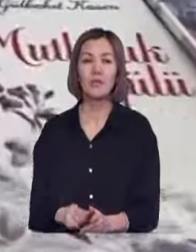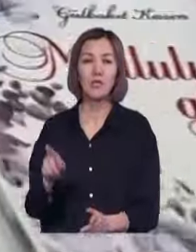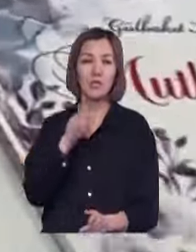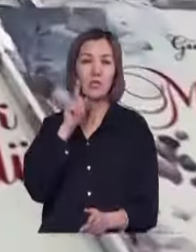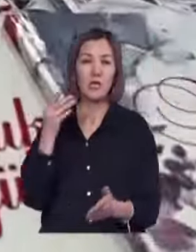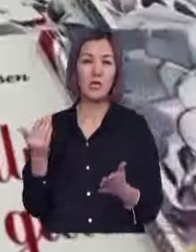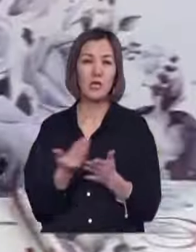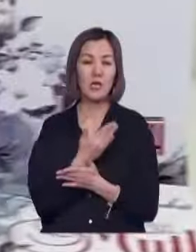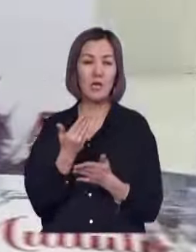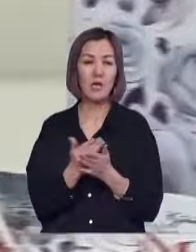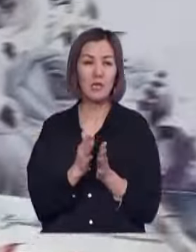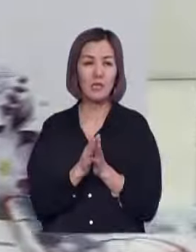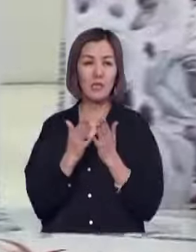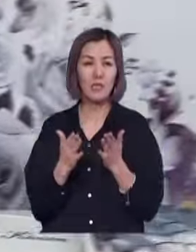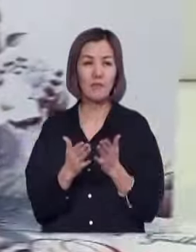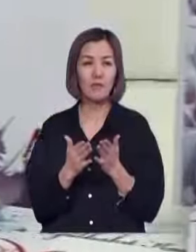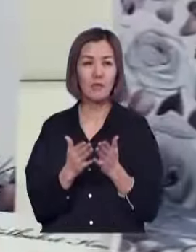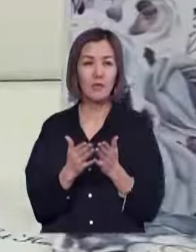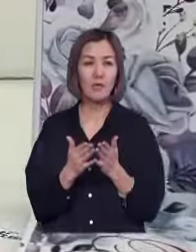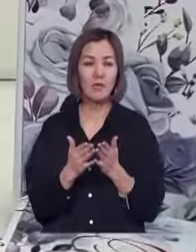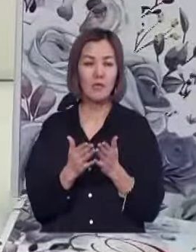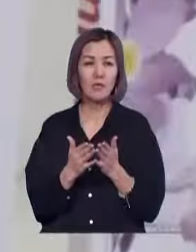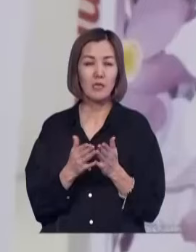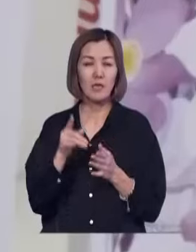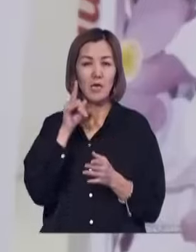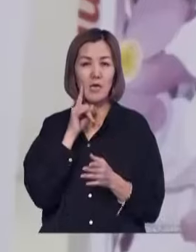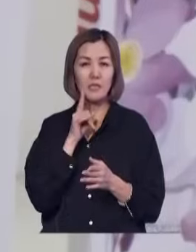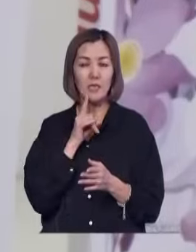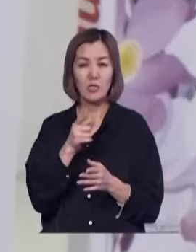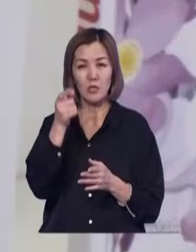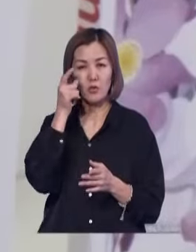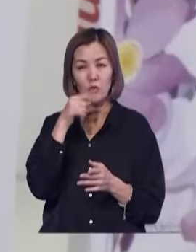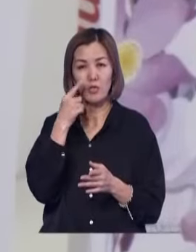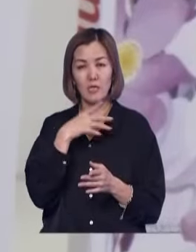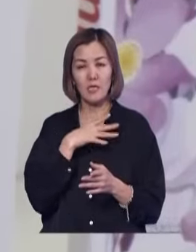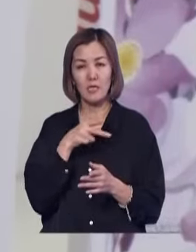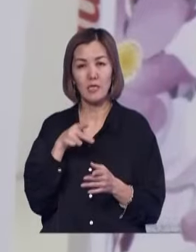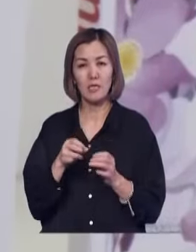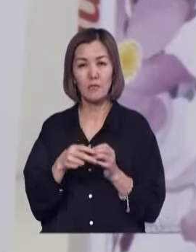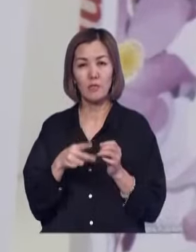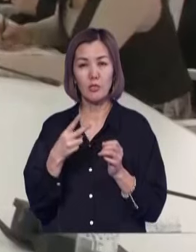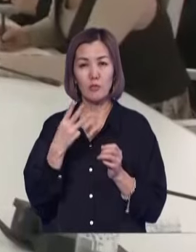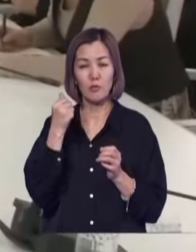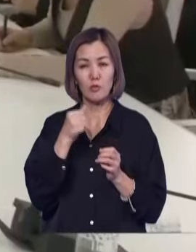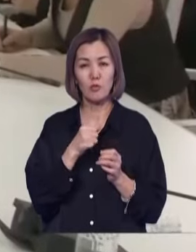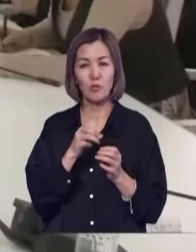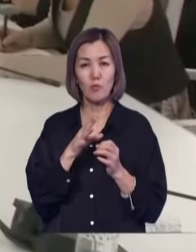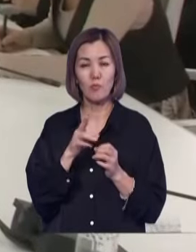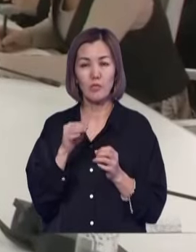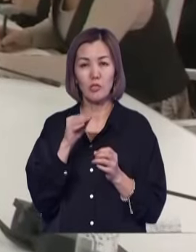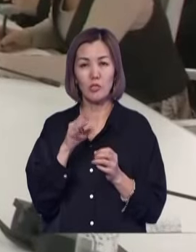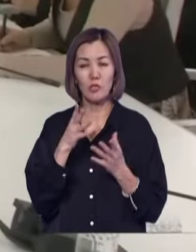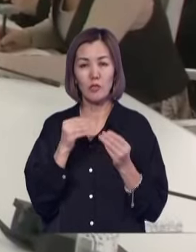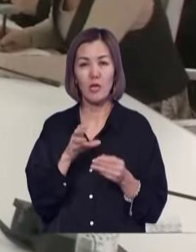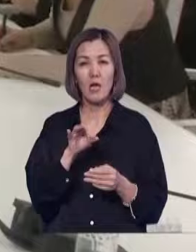Ұлттық академиялық кітапханасында таныстырылды. Жыр жинағы қазақ және түрік тілінде. 2023 жылғы 15 желтоқсанда